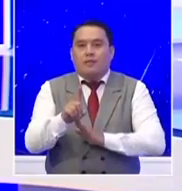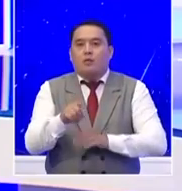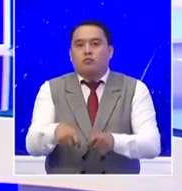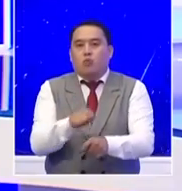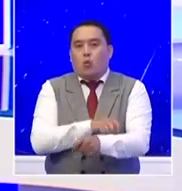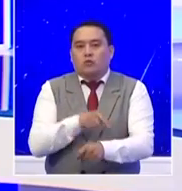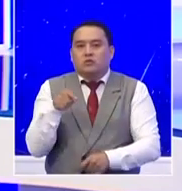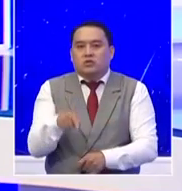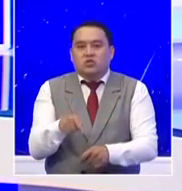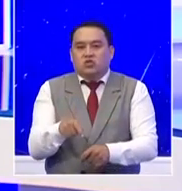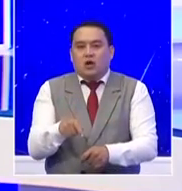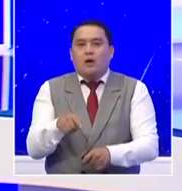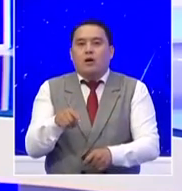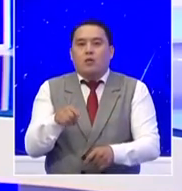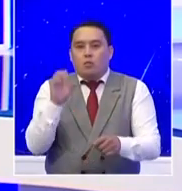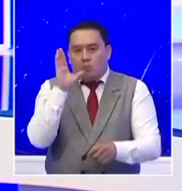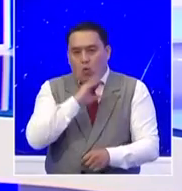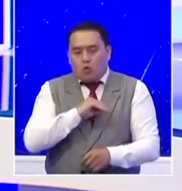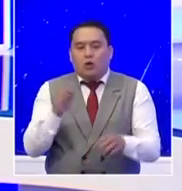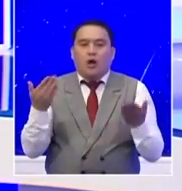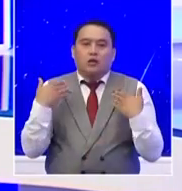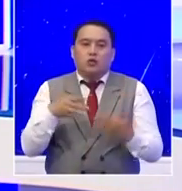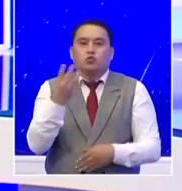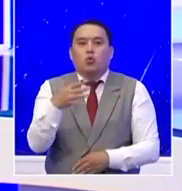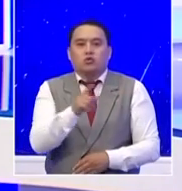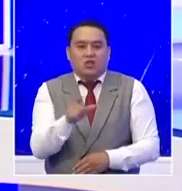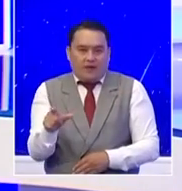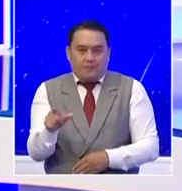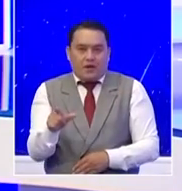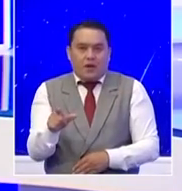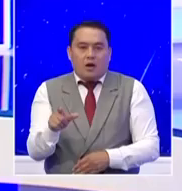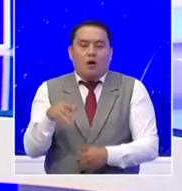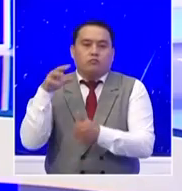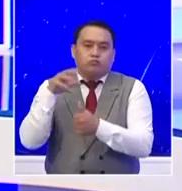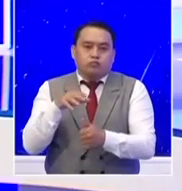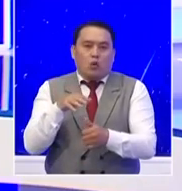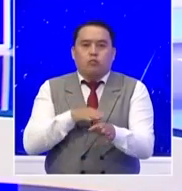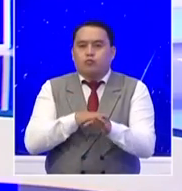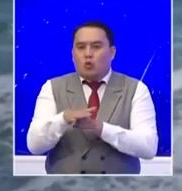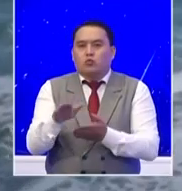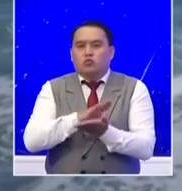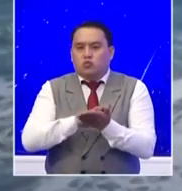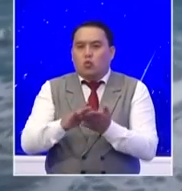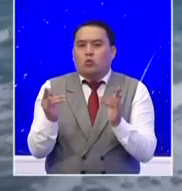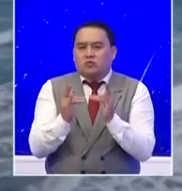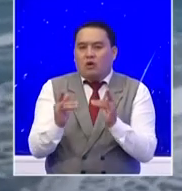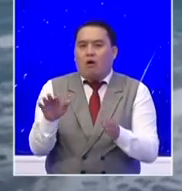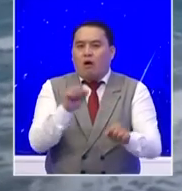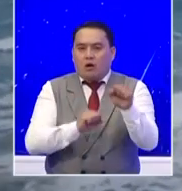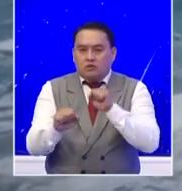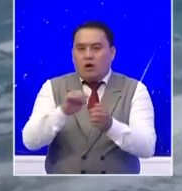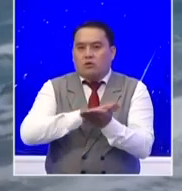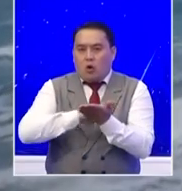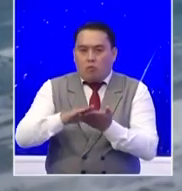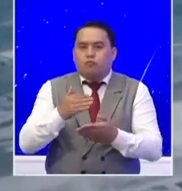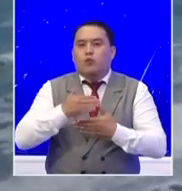площадью 1000 квадратных метров смогут отдыхать не более 40 человек. Лежаки будут полностью дезинфицировать, как до прихода отдыхающих,